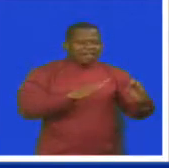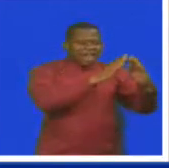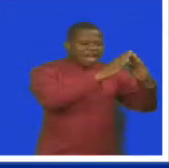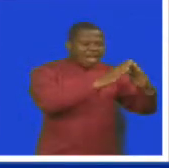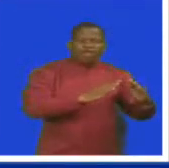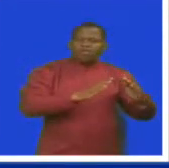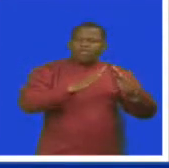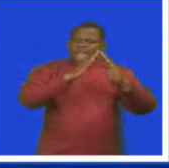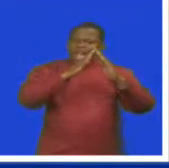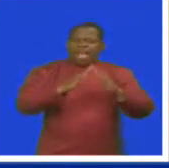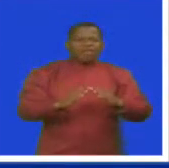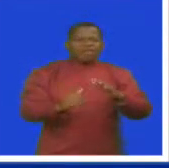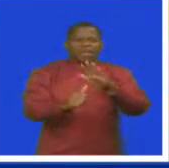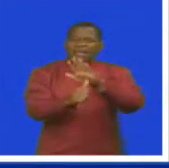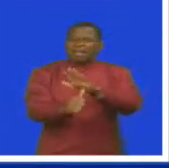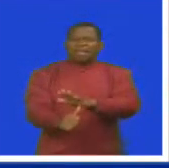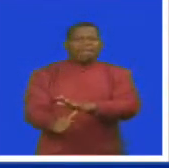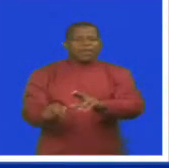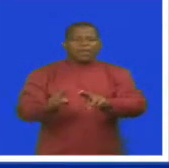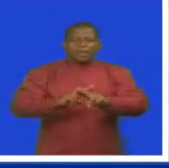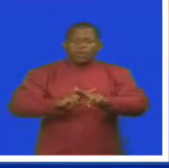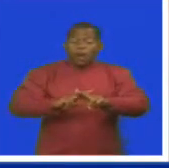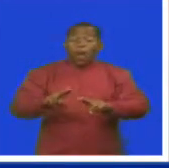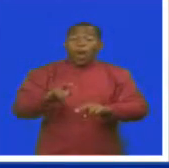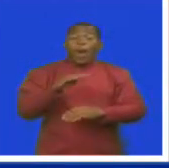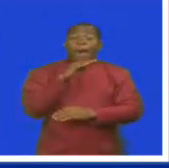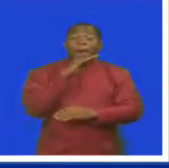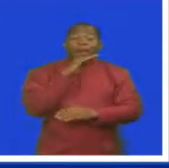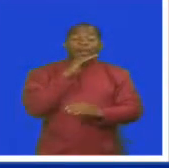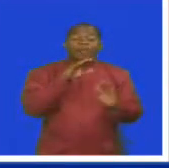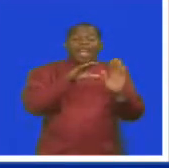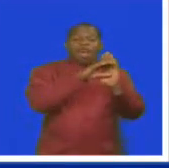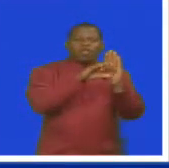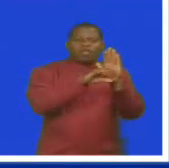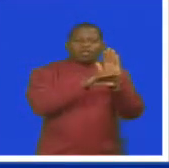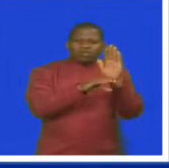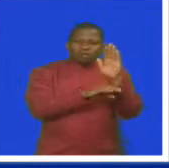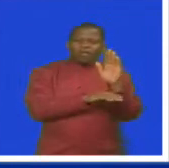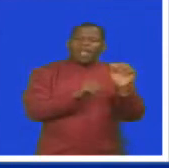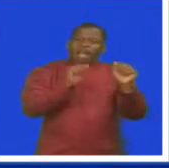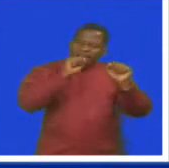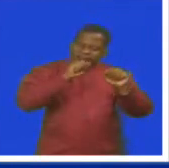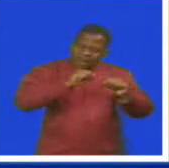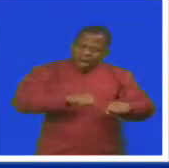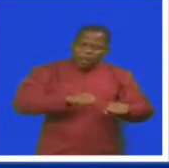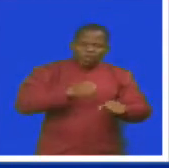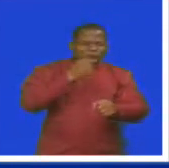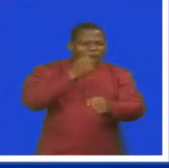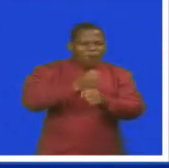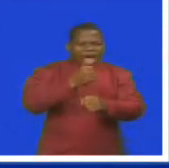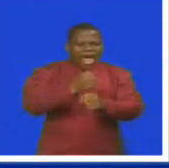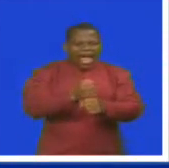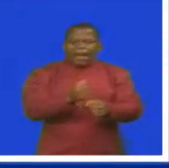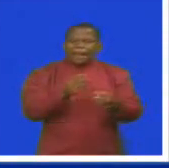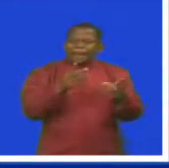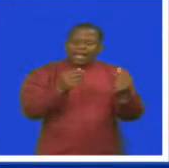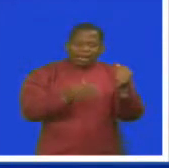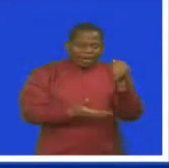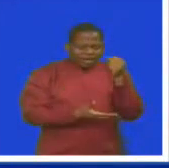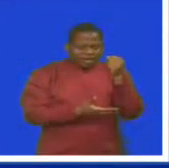kugunyatwa ngumthetho sisekelo noku kufanele tisebenzise emaphakelo letiniketwe wona